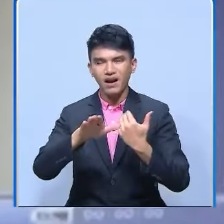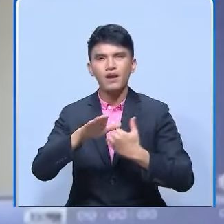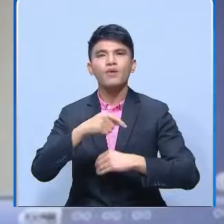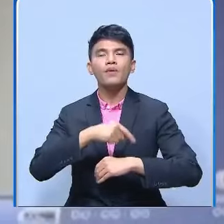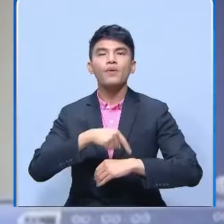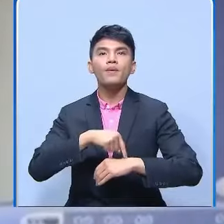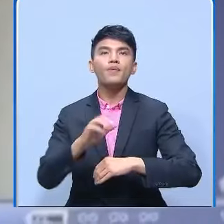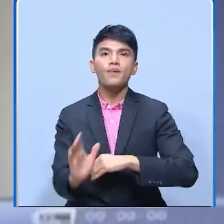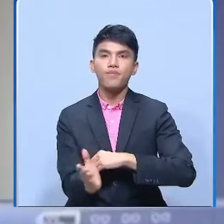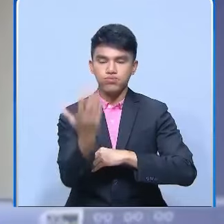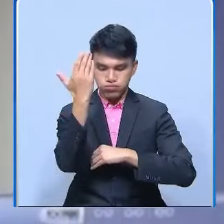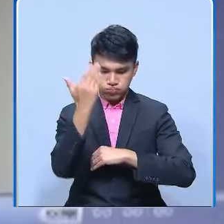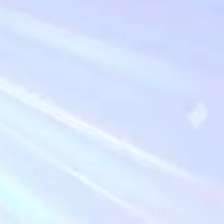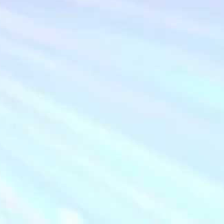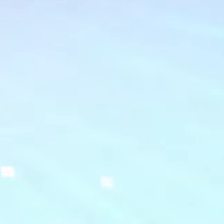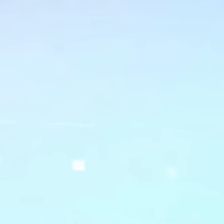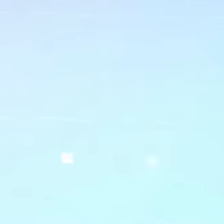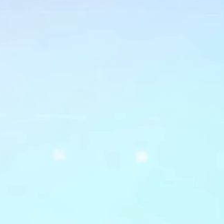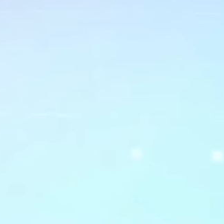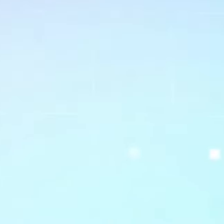เกิดเหตุแล้วนะคะค่ะ